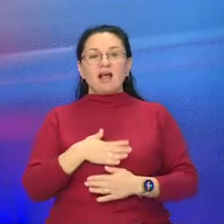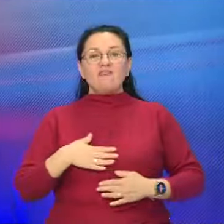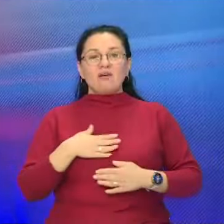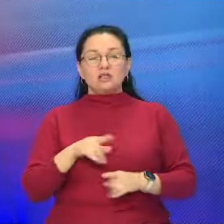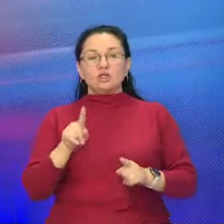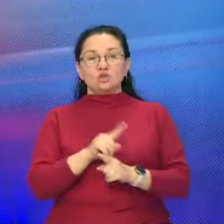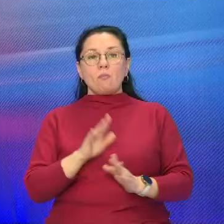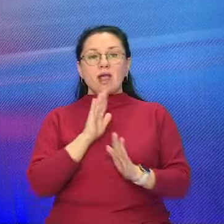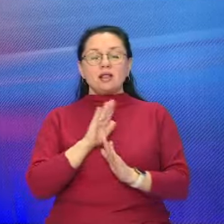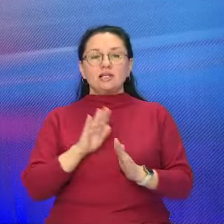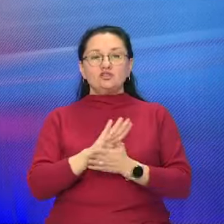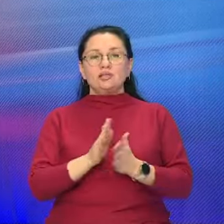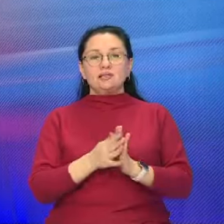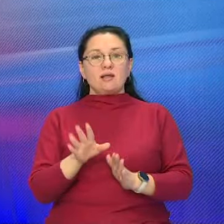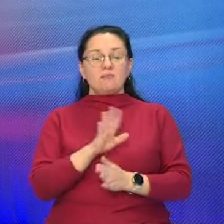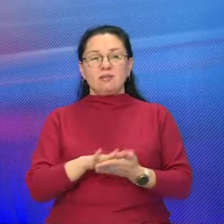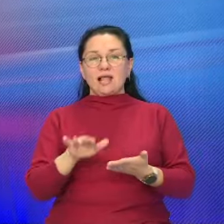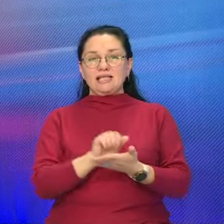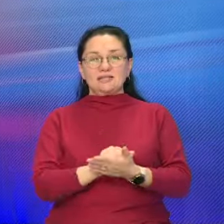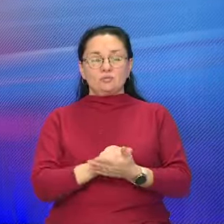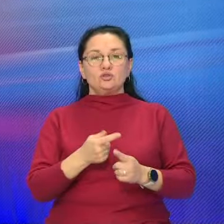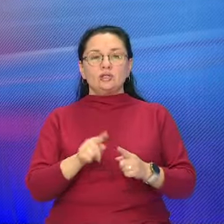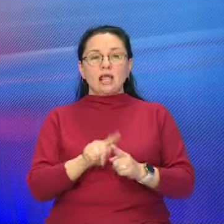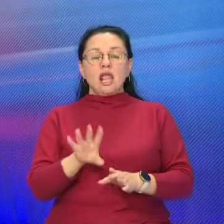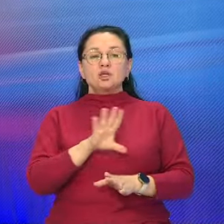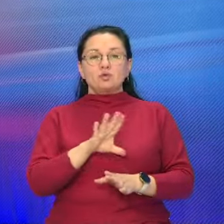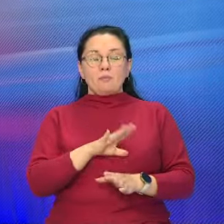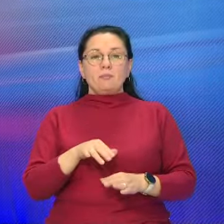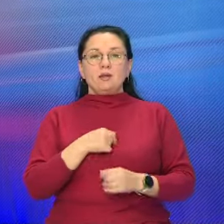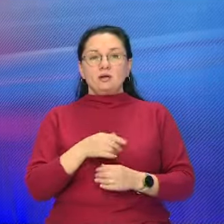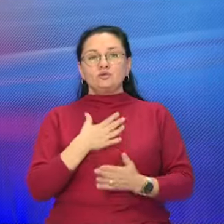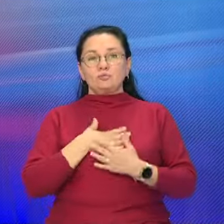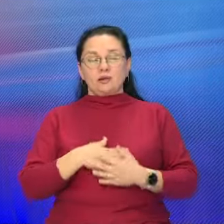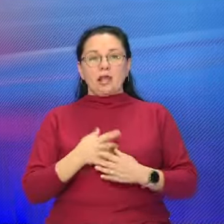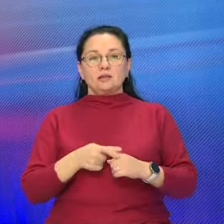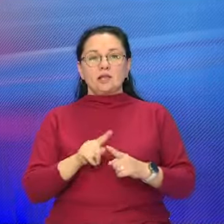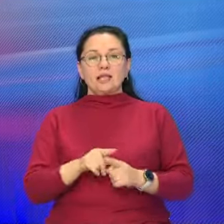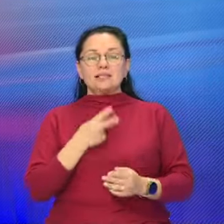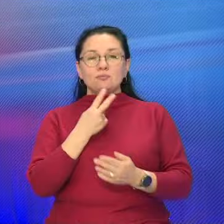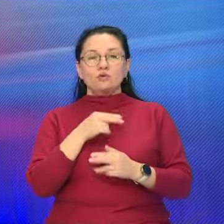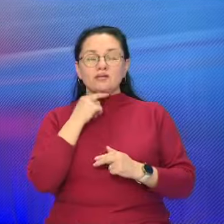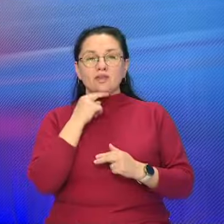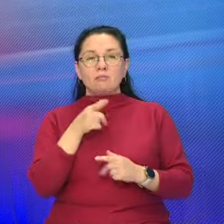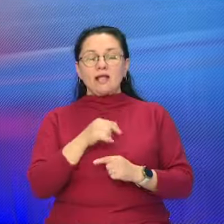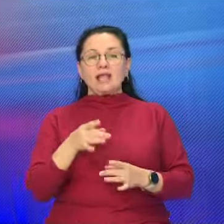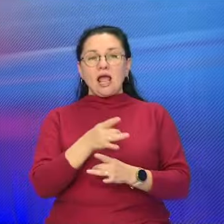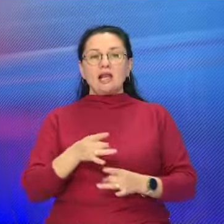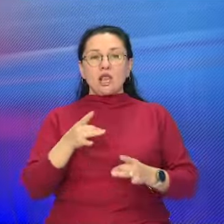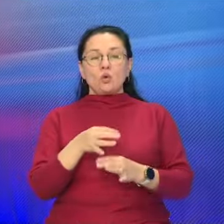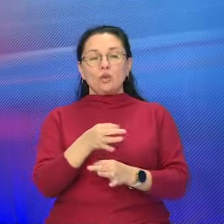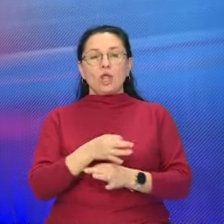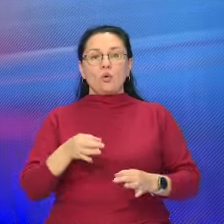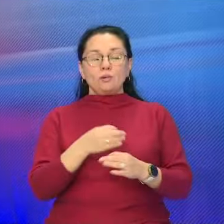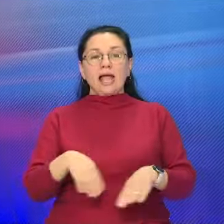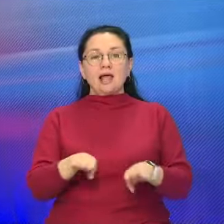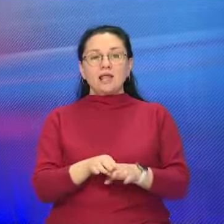экологичные системы не забруджувалися и заховывалося сприяльное осяроддя навокал. Звертают увагу организации районов, городов и в области, а так